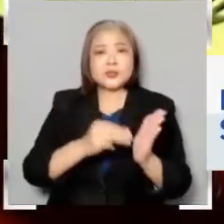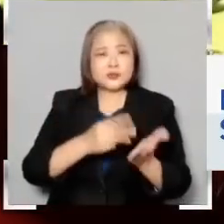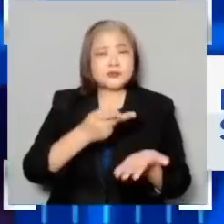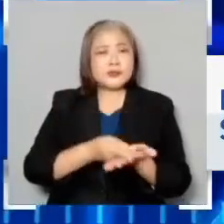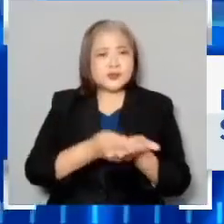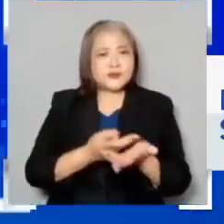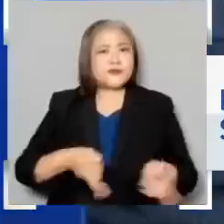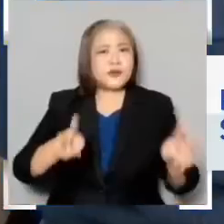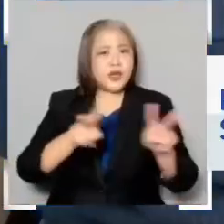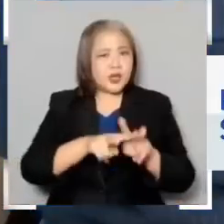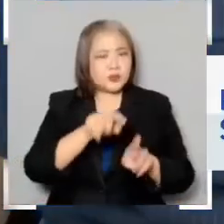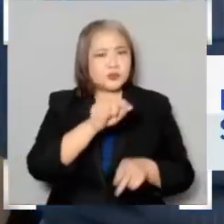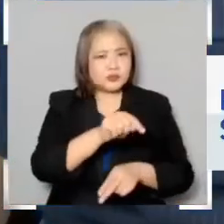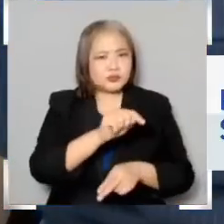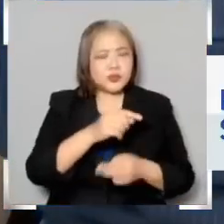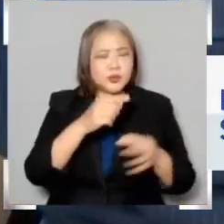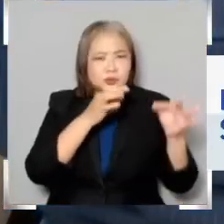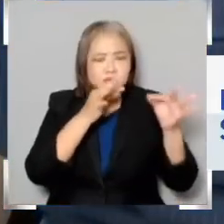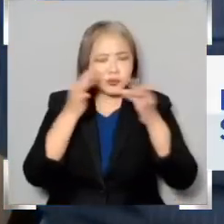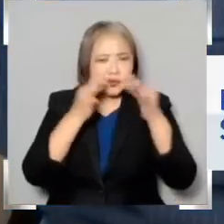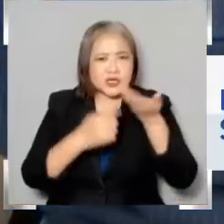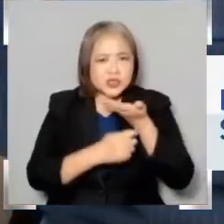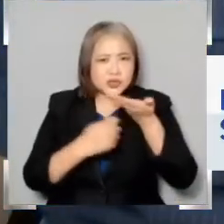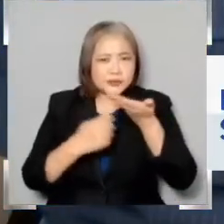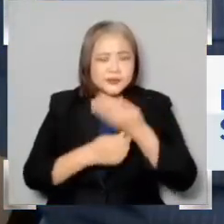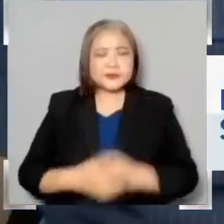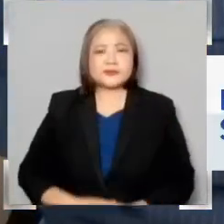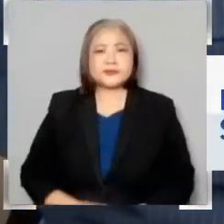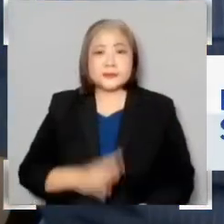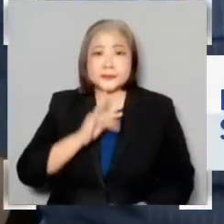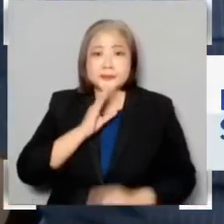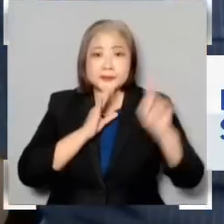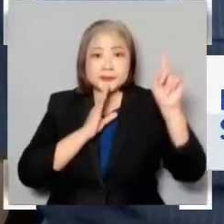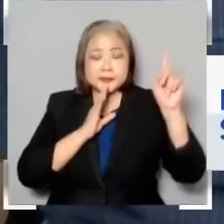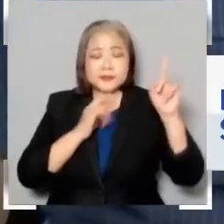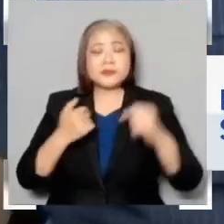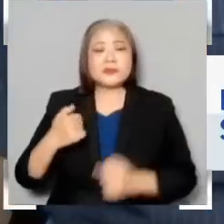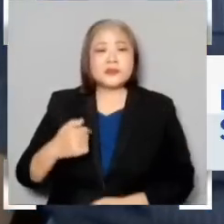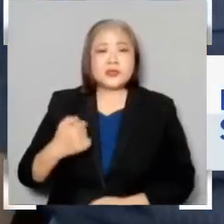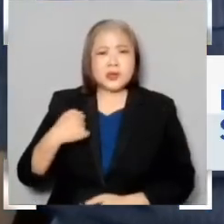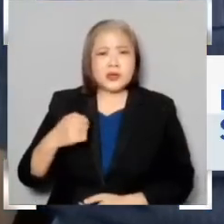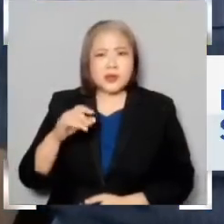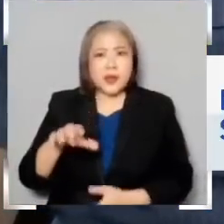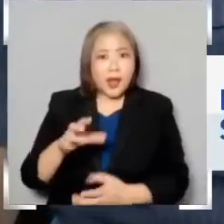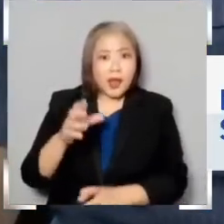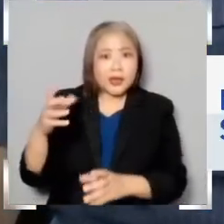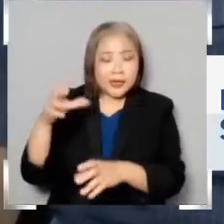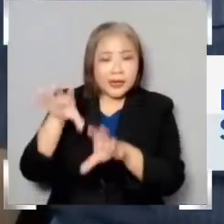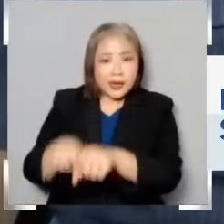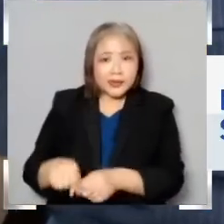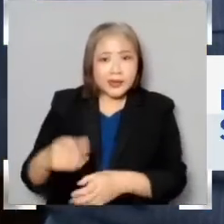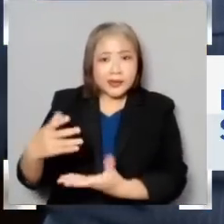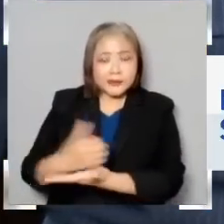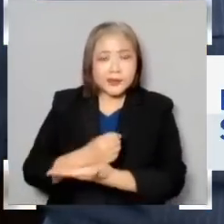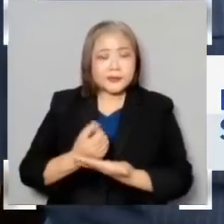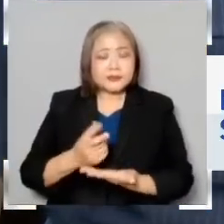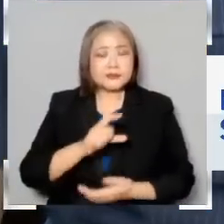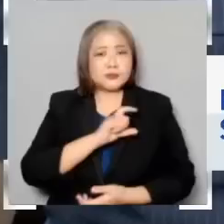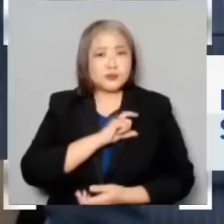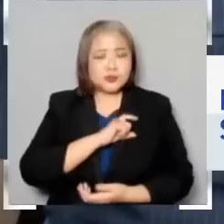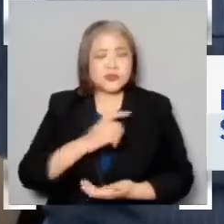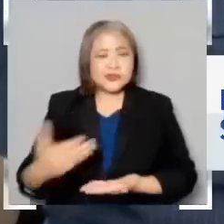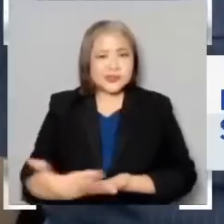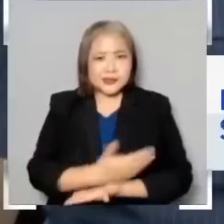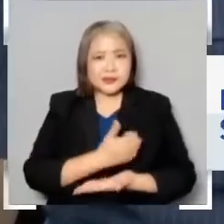nito. Kahit tulad po doon sa mga nare-recover ng other police drug unit natin na nakabalot po